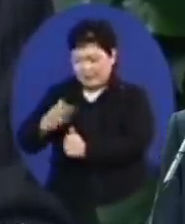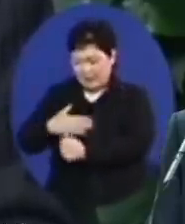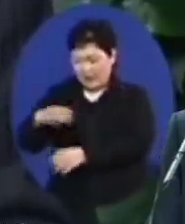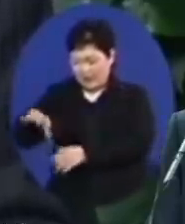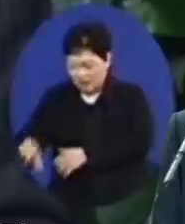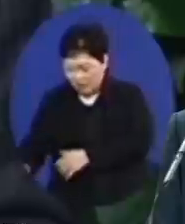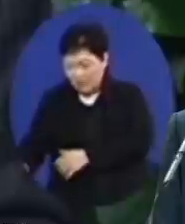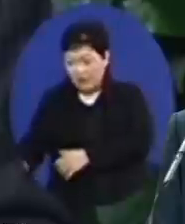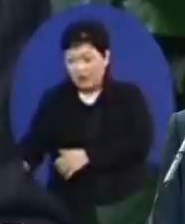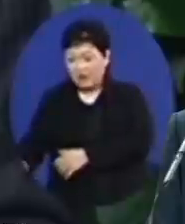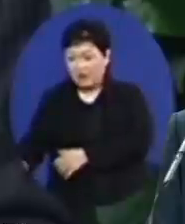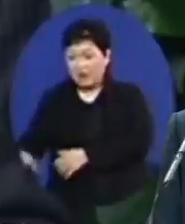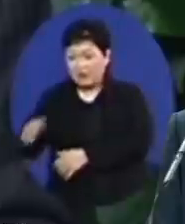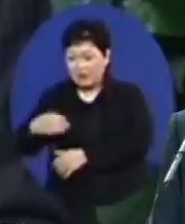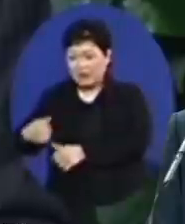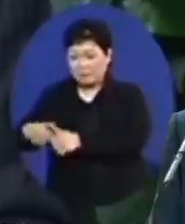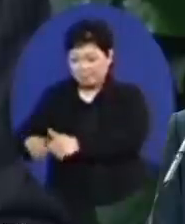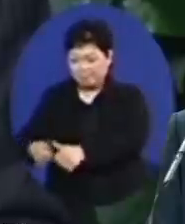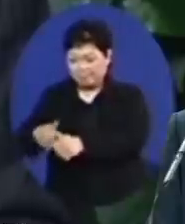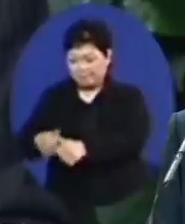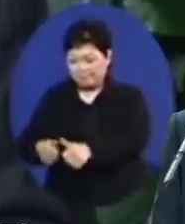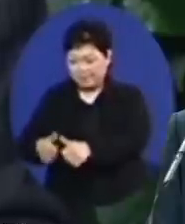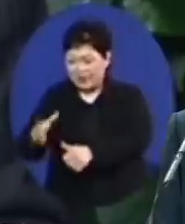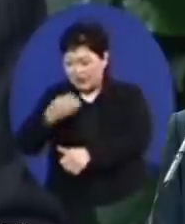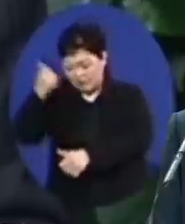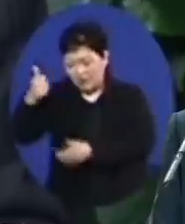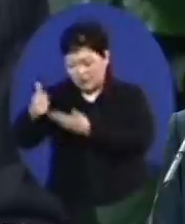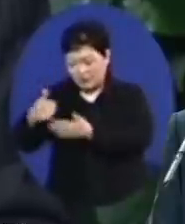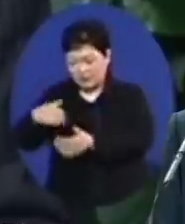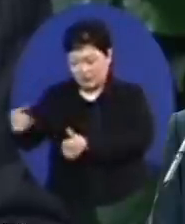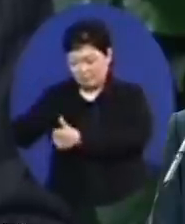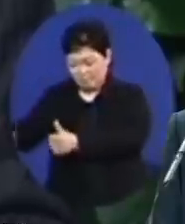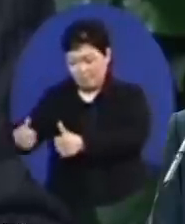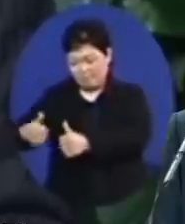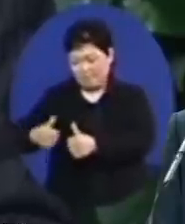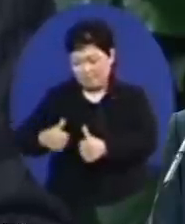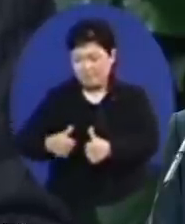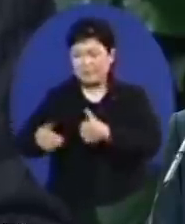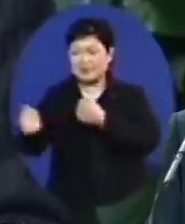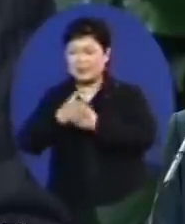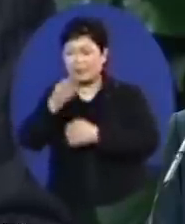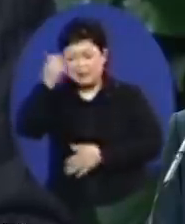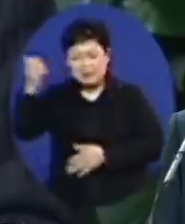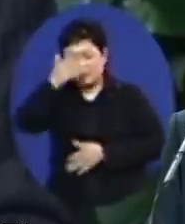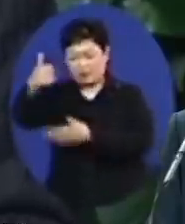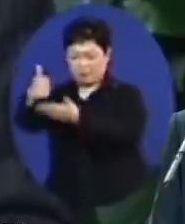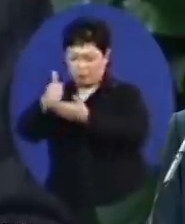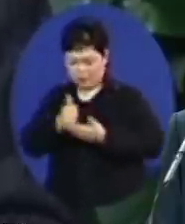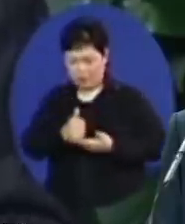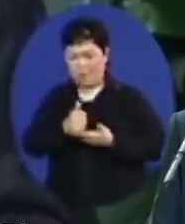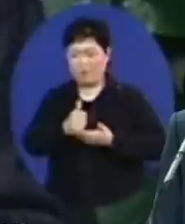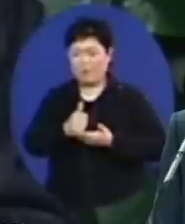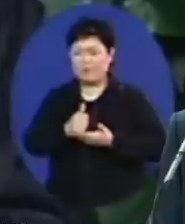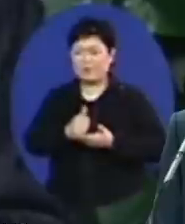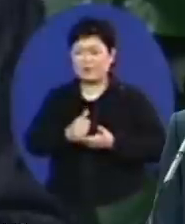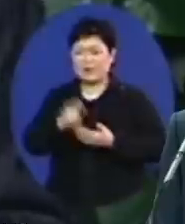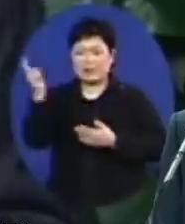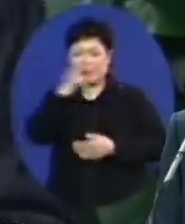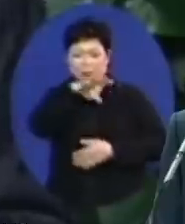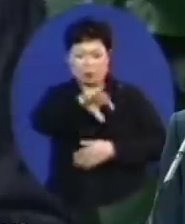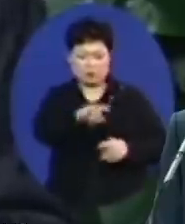내가 따라다니는 것이 아니라 성령께서 나를 따라다니십니다. 그러니 성령님을 모시고 나쁜 곳에